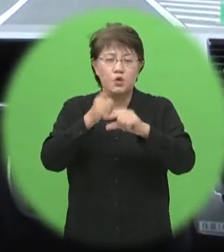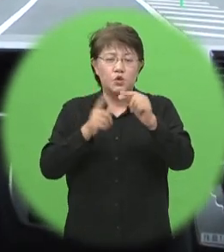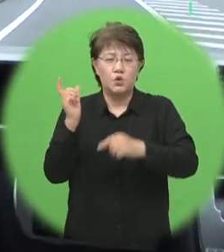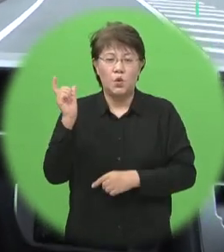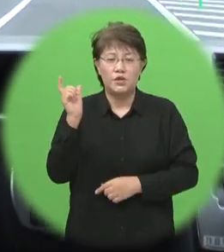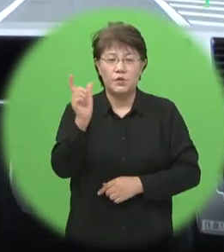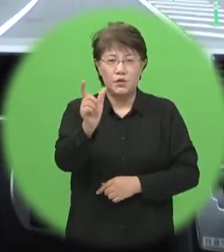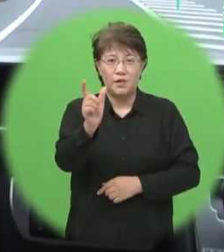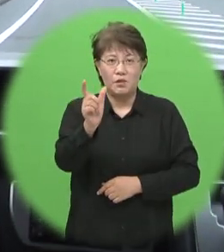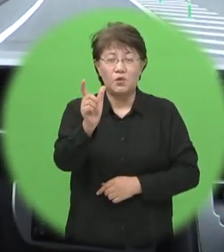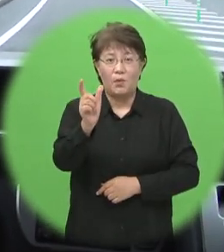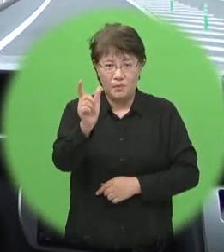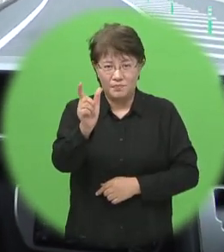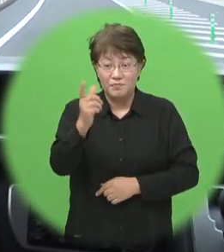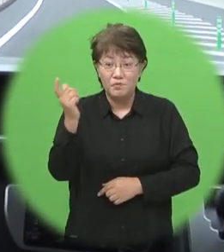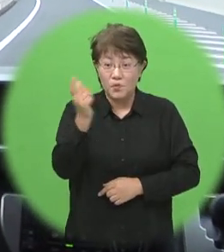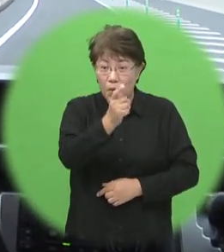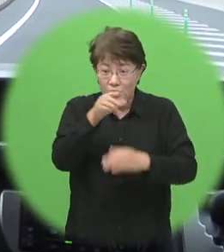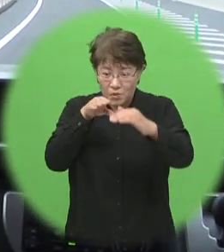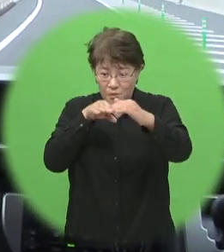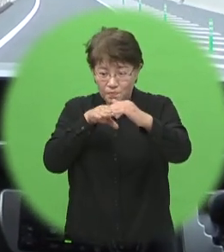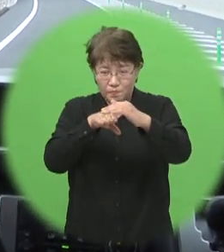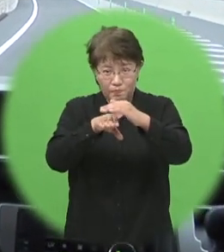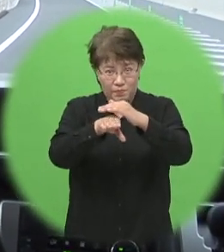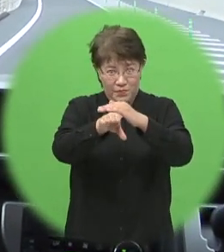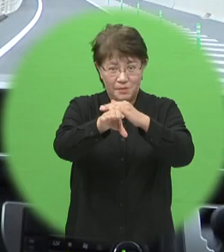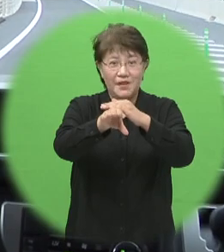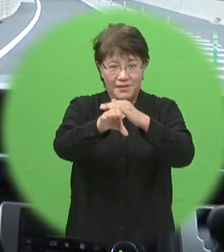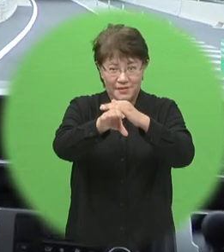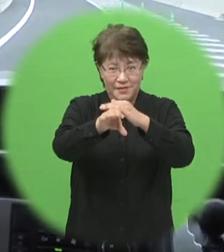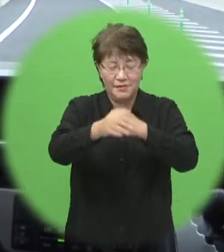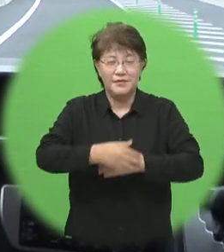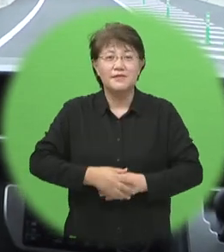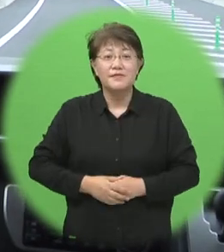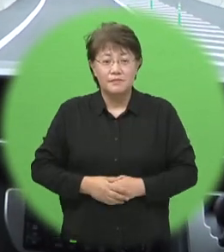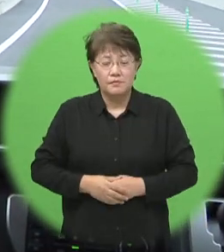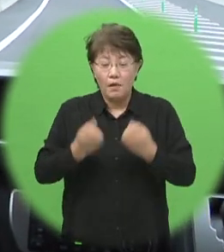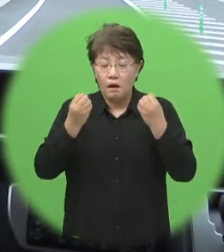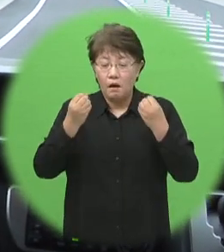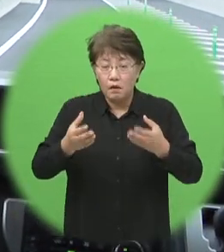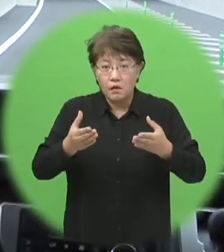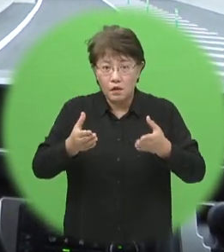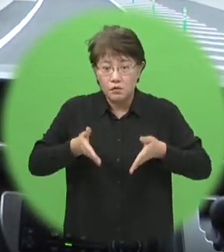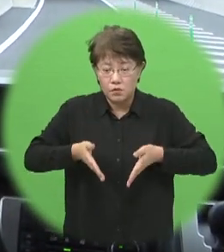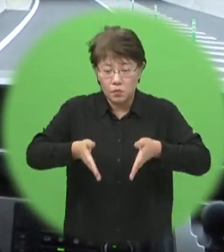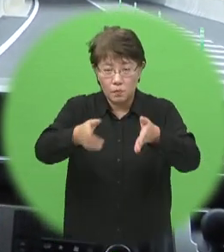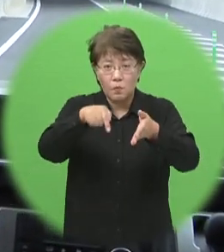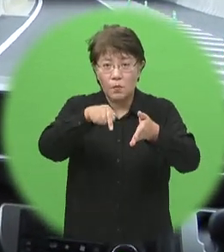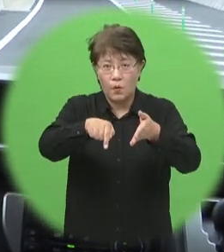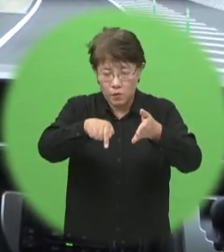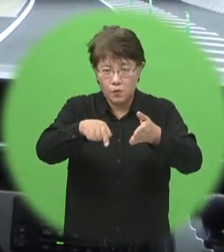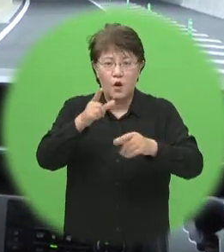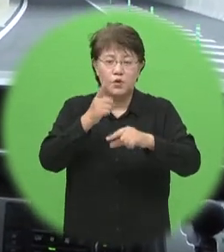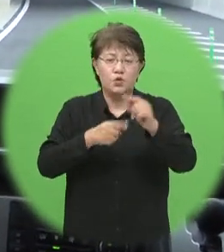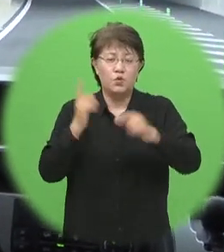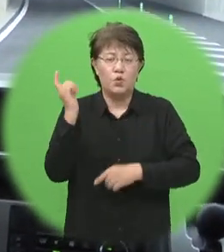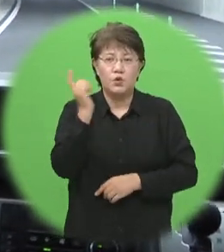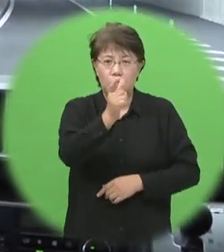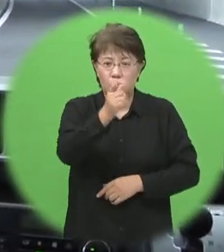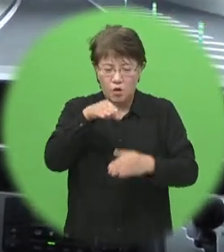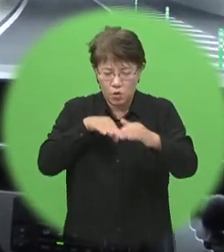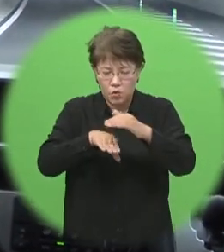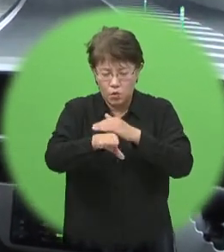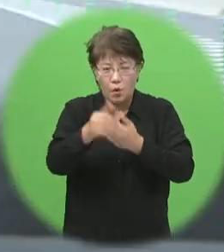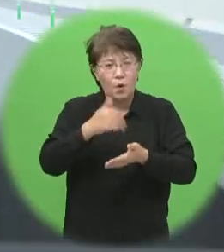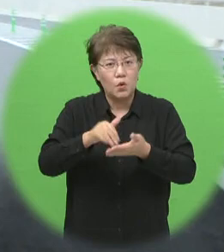動車道です。これからトンネルをくぐります。 新しい区間は中央自動車道をくぐるおよそ